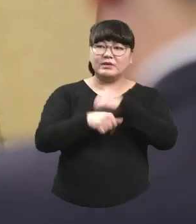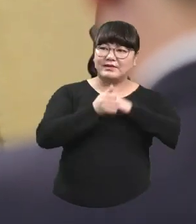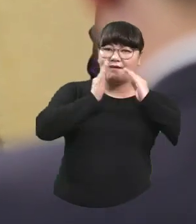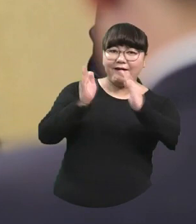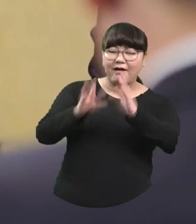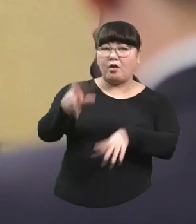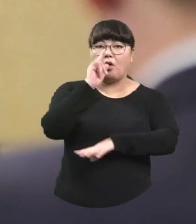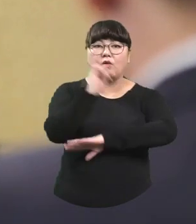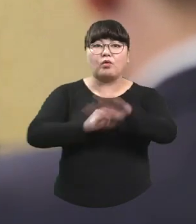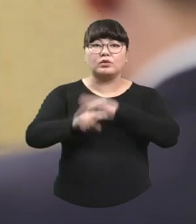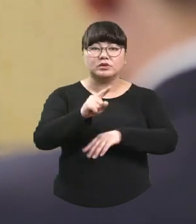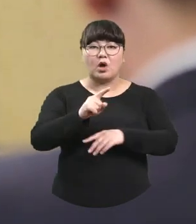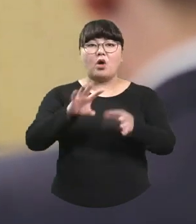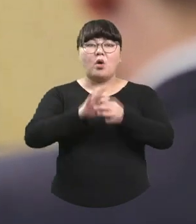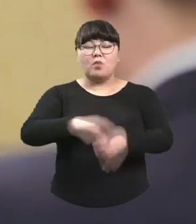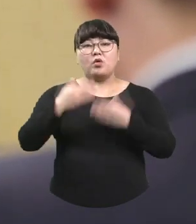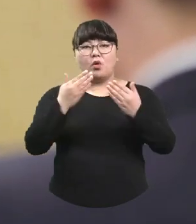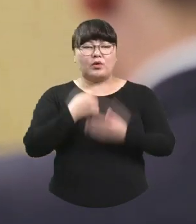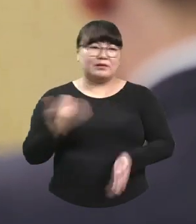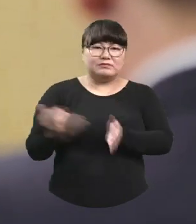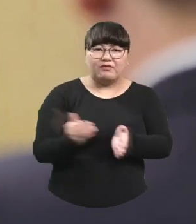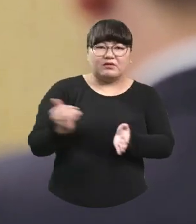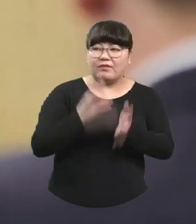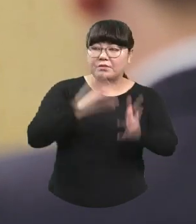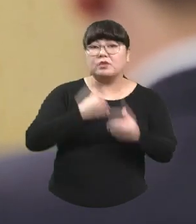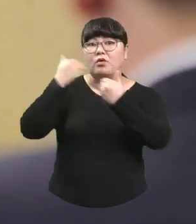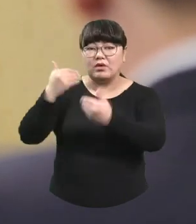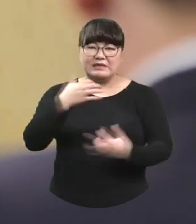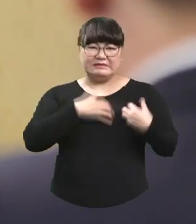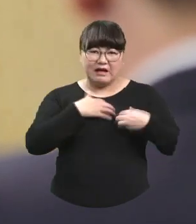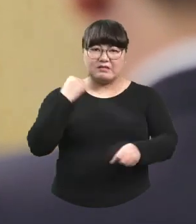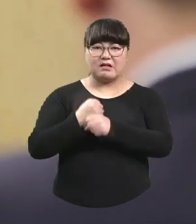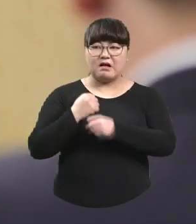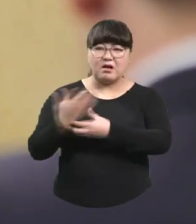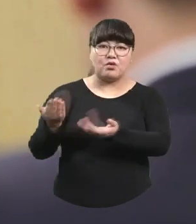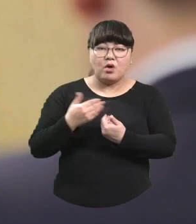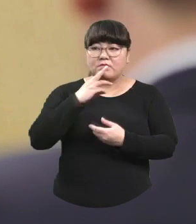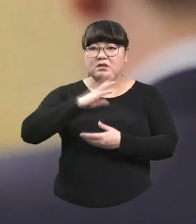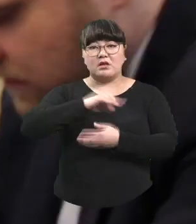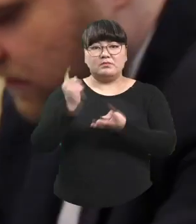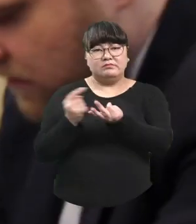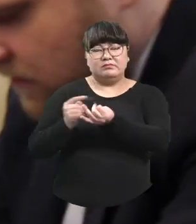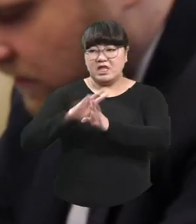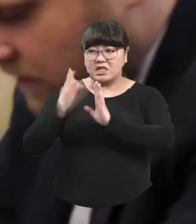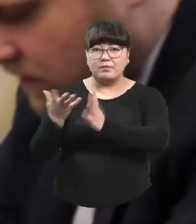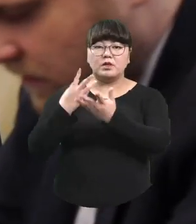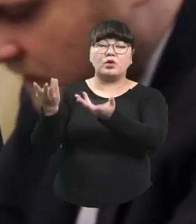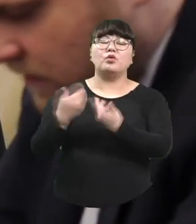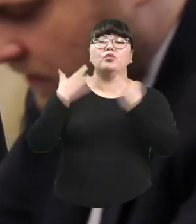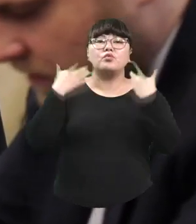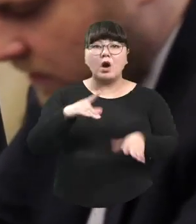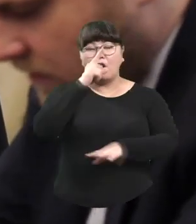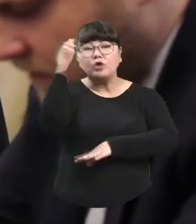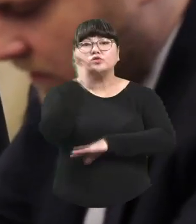асуудалд анхаарч Оросын албаны улсын холбооны хурлаа удаад дараа холбогдсон тул яаралтай арга хэмжээ авч мэдээллүүдийг нэгтгэн авсан